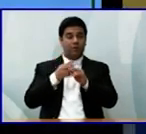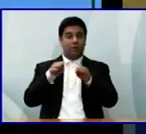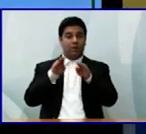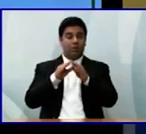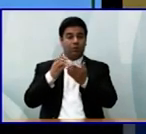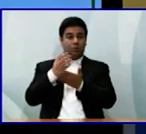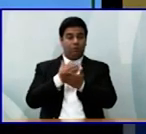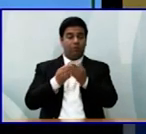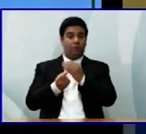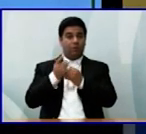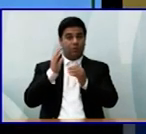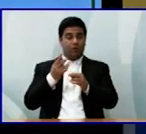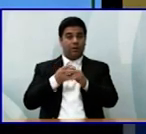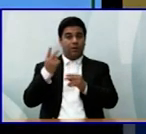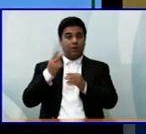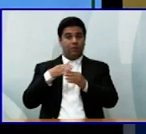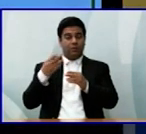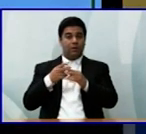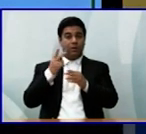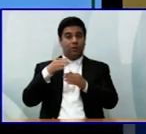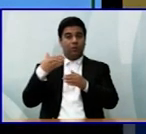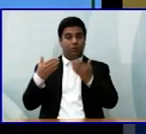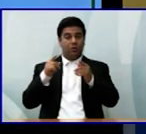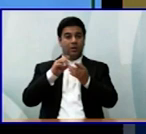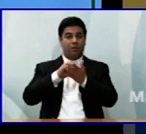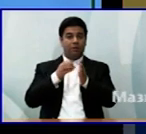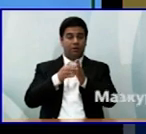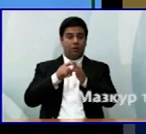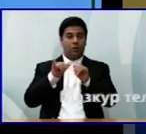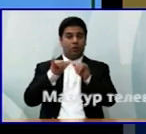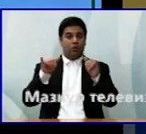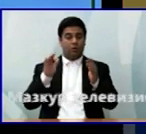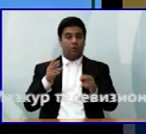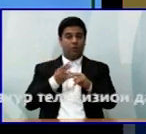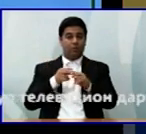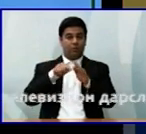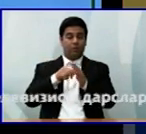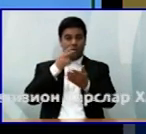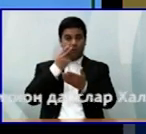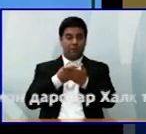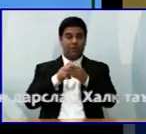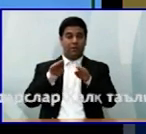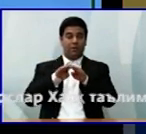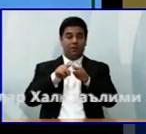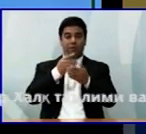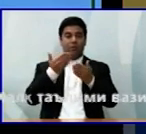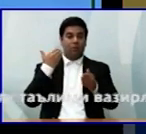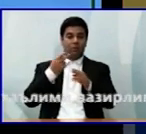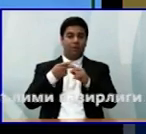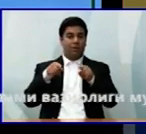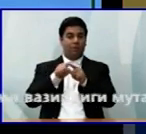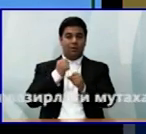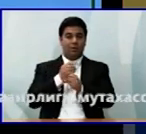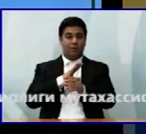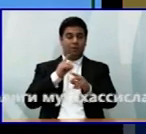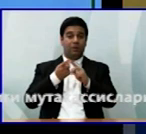to'plamini hosil qilib, ikkinchi usulimiz iki tomonni ham kvadratga oshirib. Bunday ko'rinishdagi tenglamani siz oldin ishlamagandingiz.